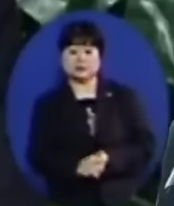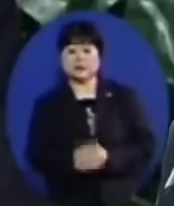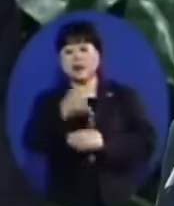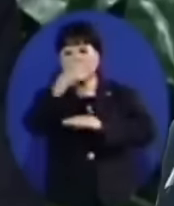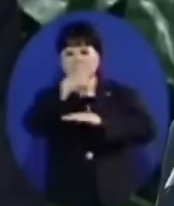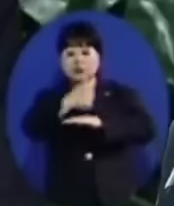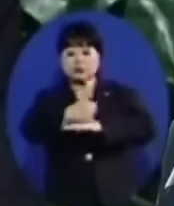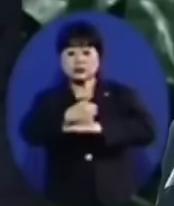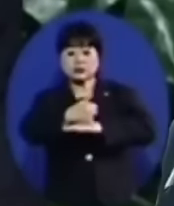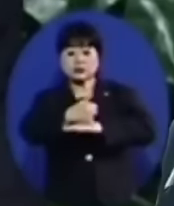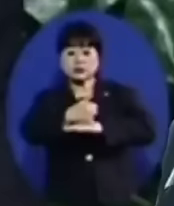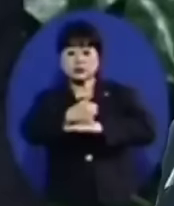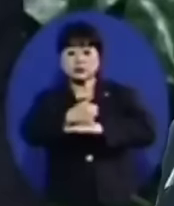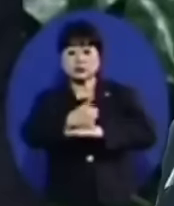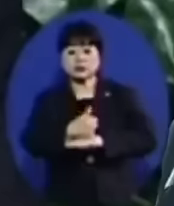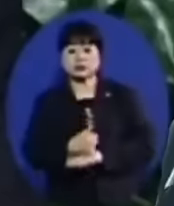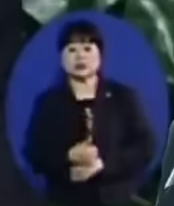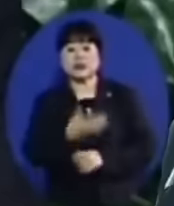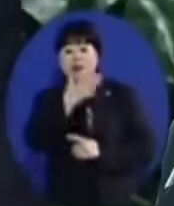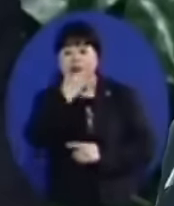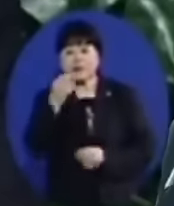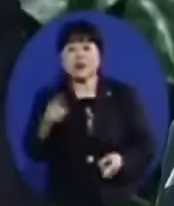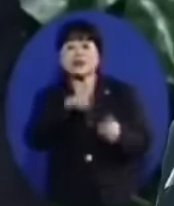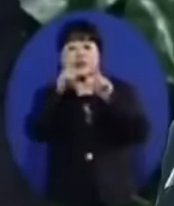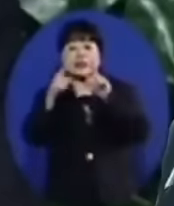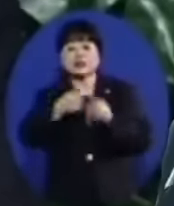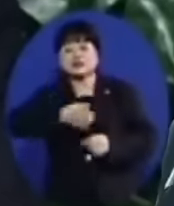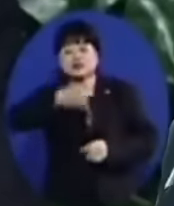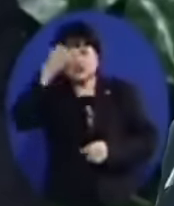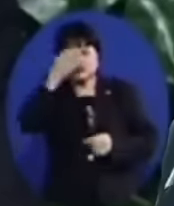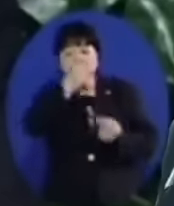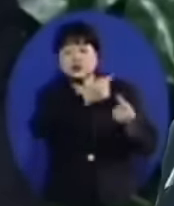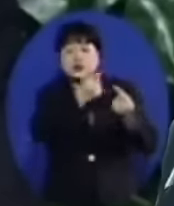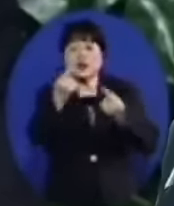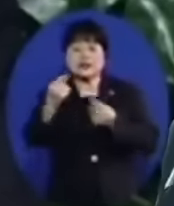결국은 호화찬란하게 살았다는 것은 꿈과 같은 일인